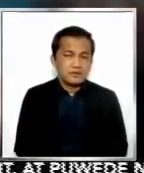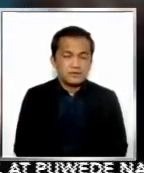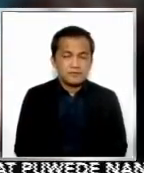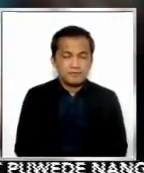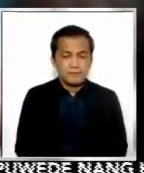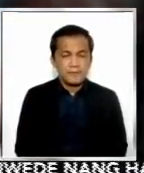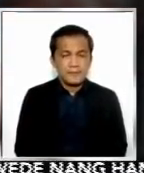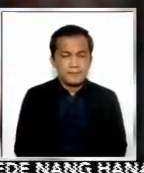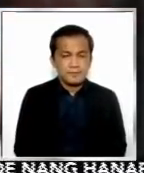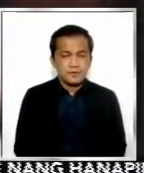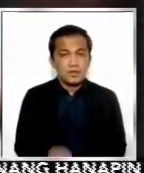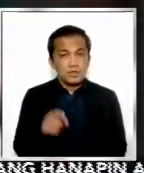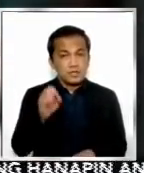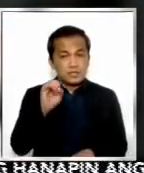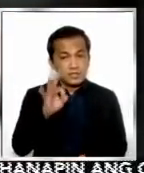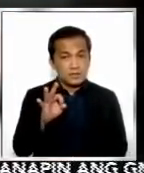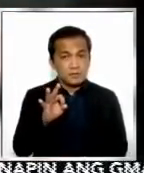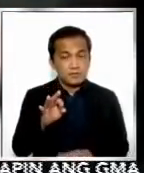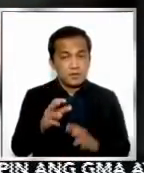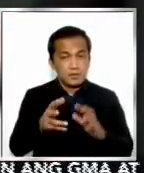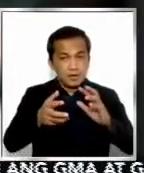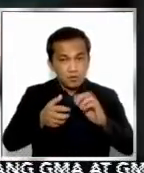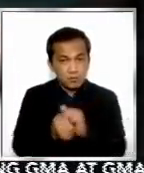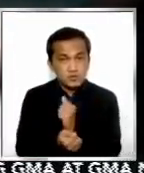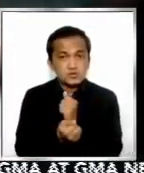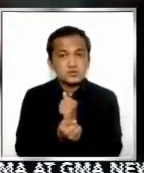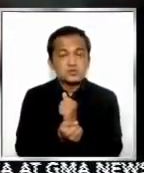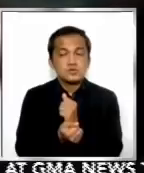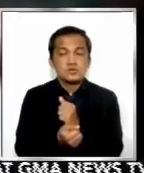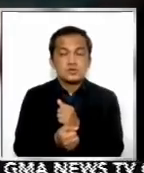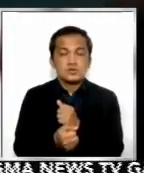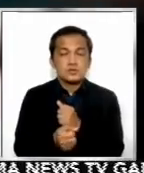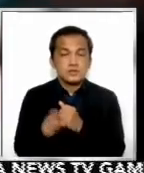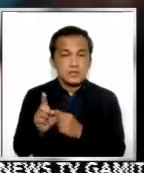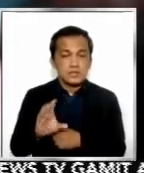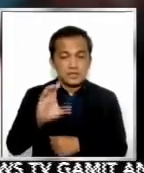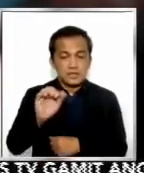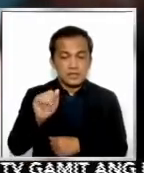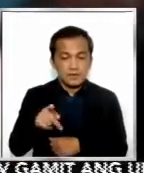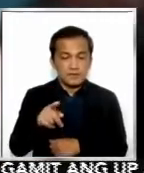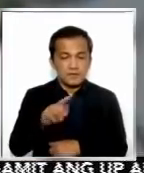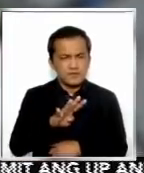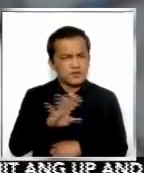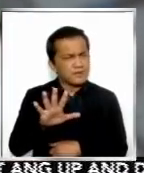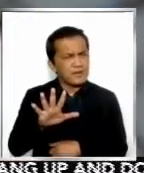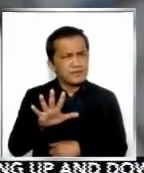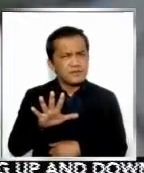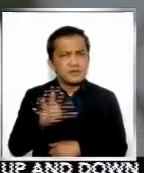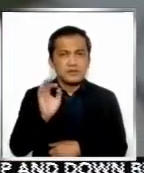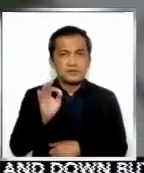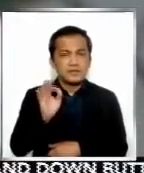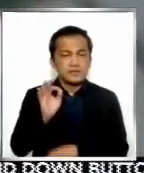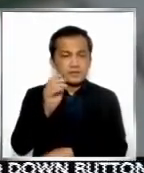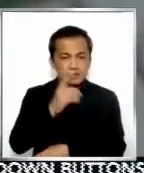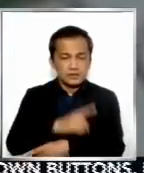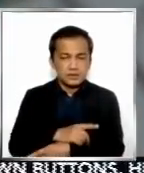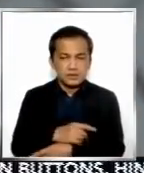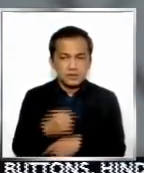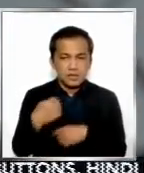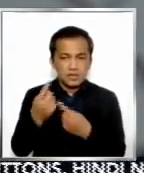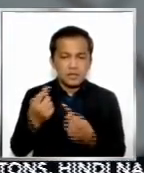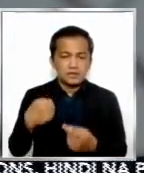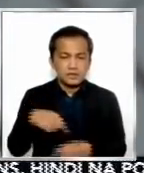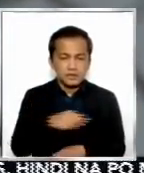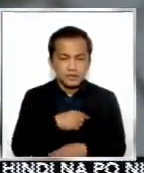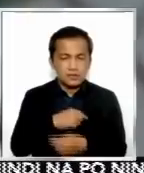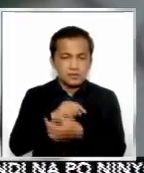ma-exhaust na nila yung kanilang cap, yung 45 o 90 days, hanggat tayo po ay nasa